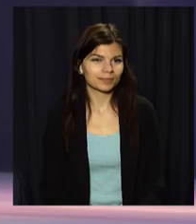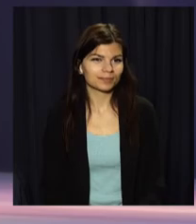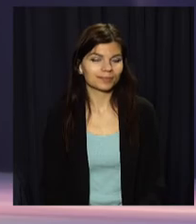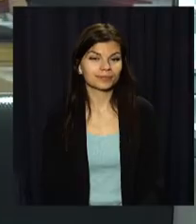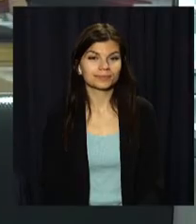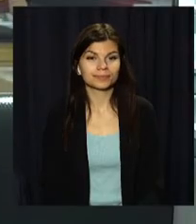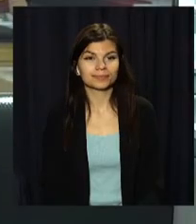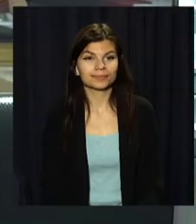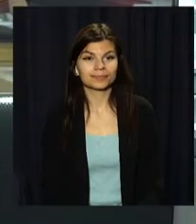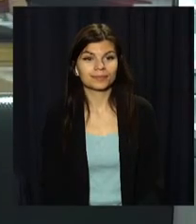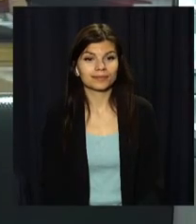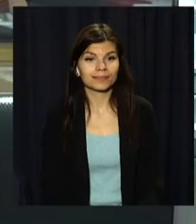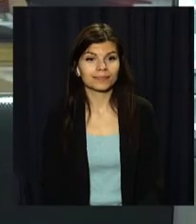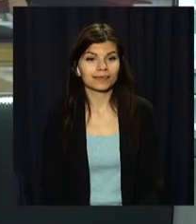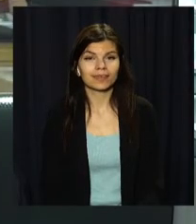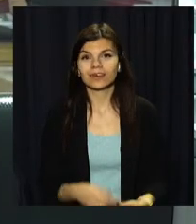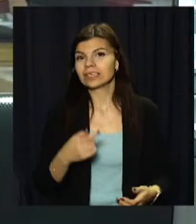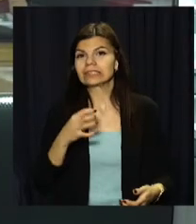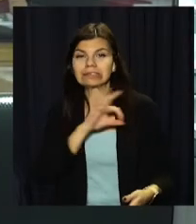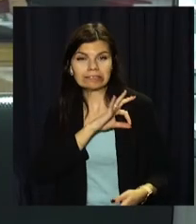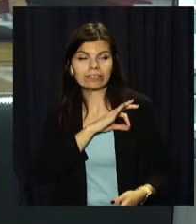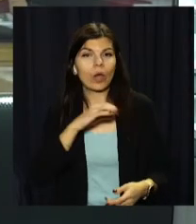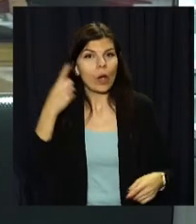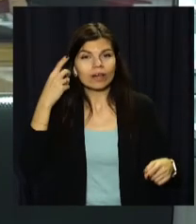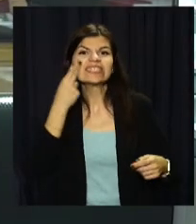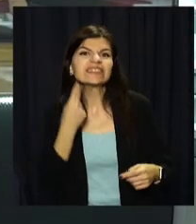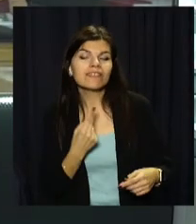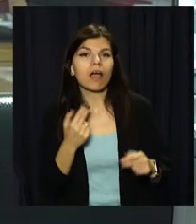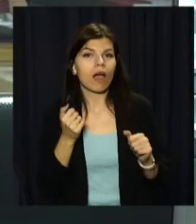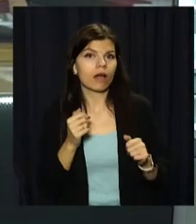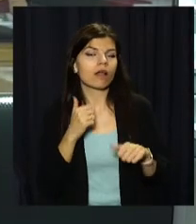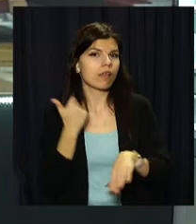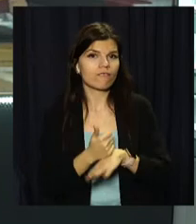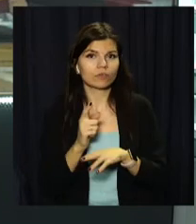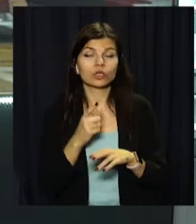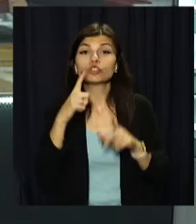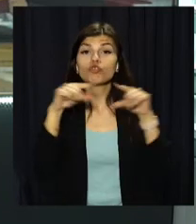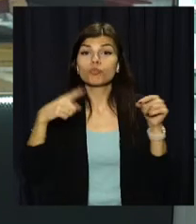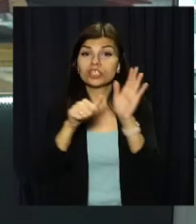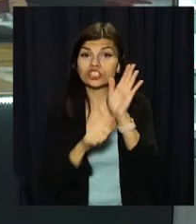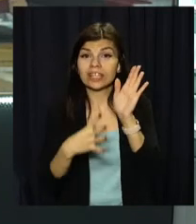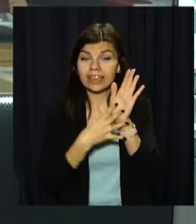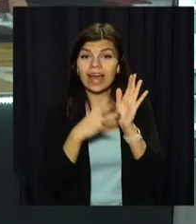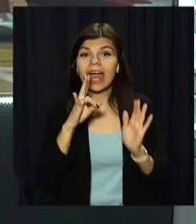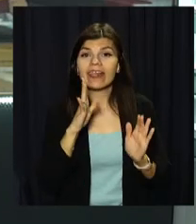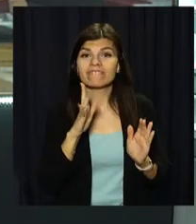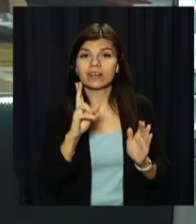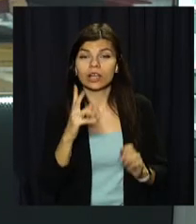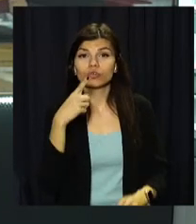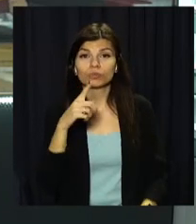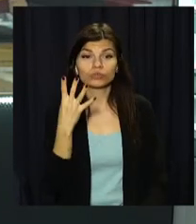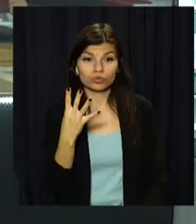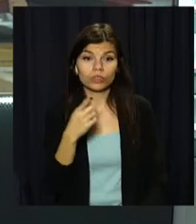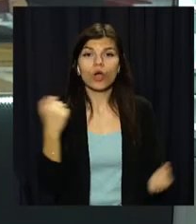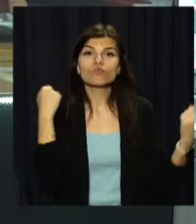«Відкритий». Стильні, кольорові, а головне – безпечні. У Дніпрі школі номер 69 та НВК номер 4 вручили